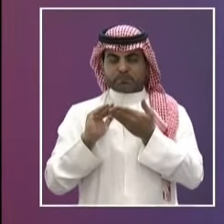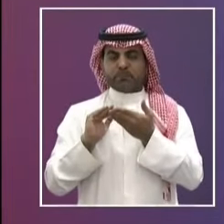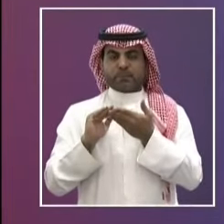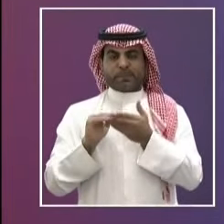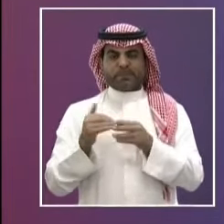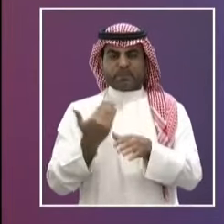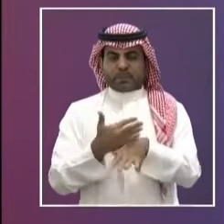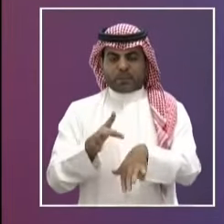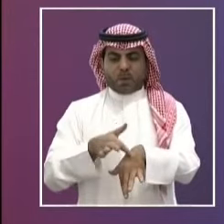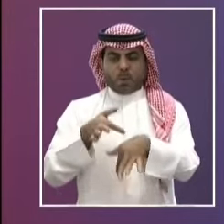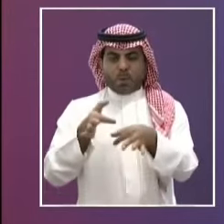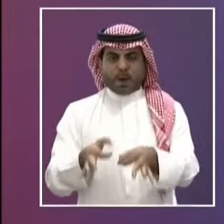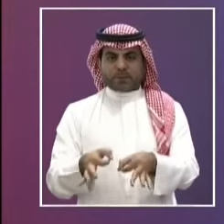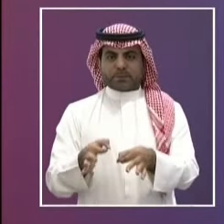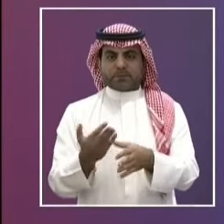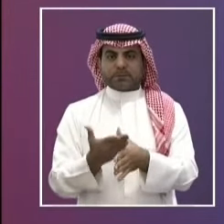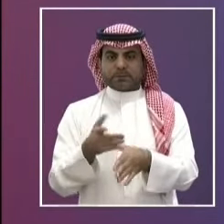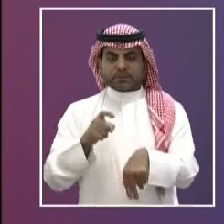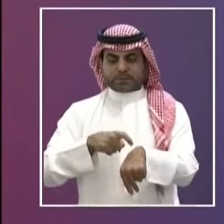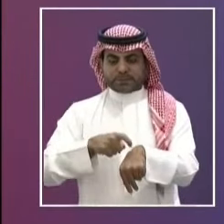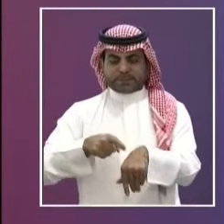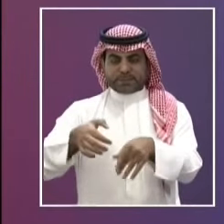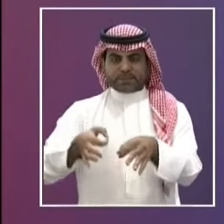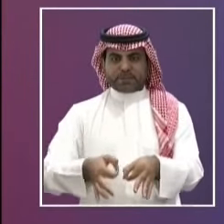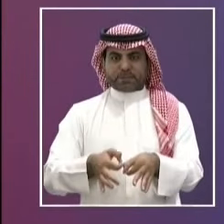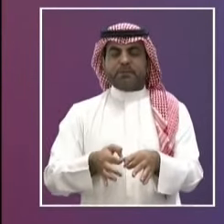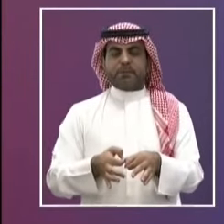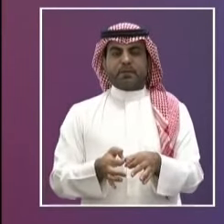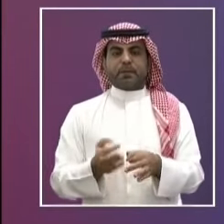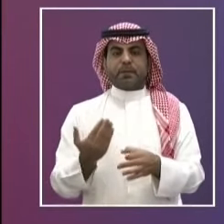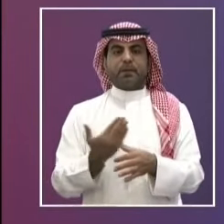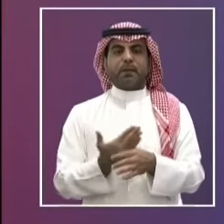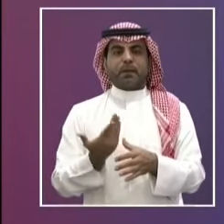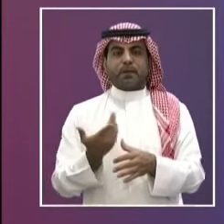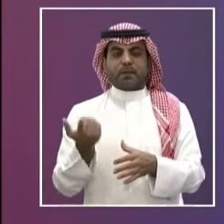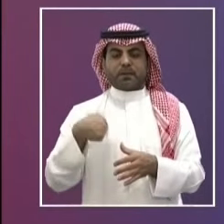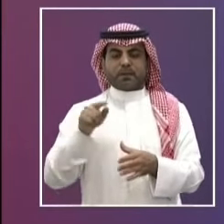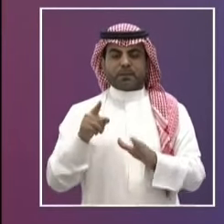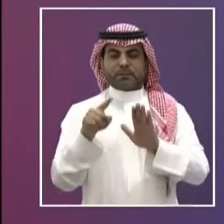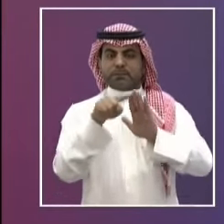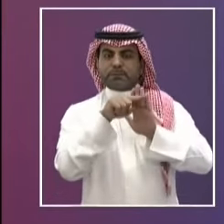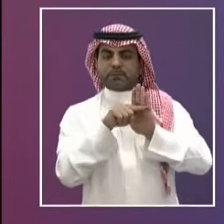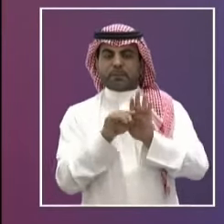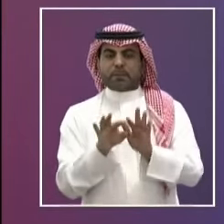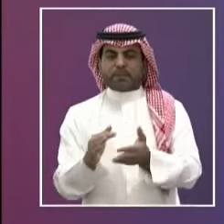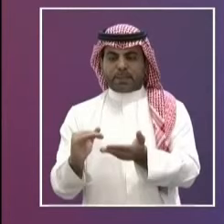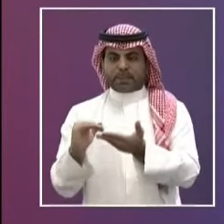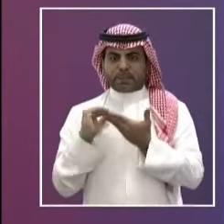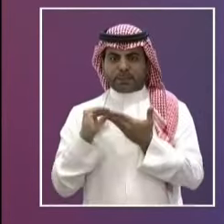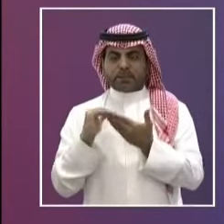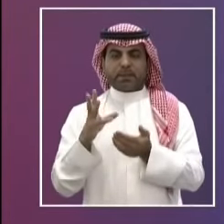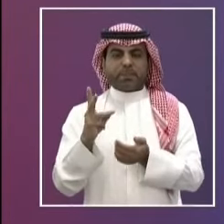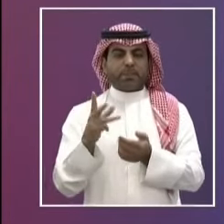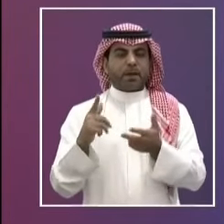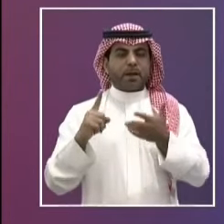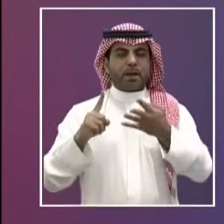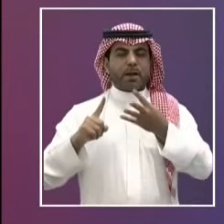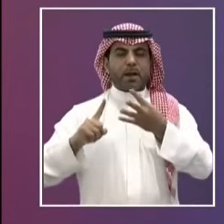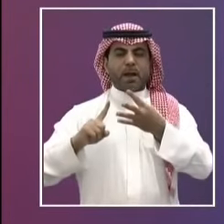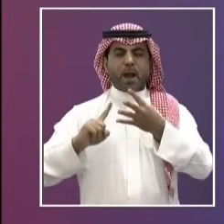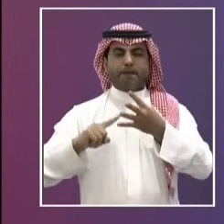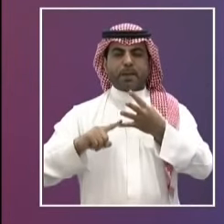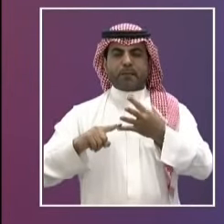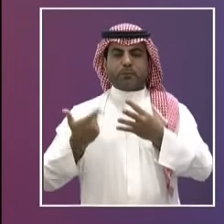الوقت والزمن اللي يرغب صاحب التصريح هذا. الخطوة الرابعة